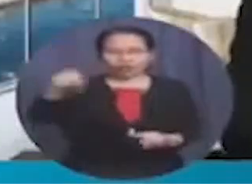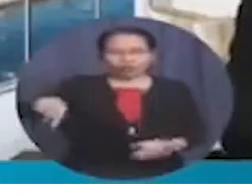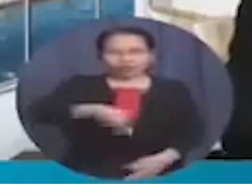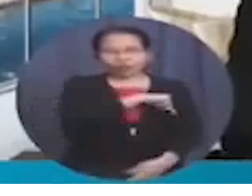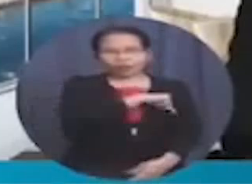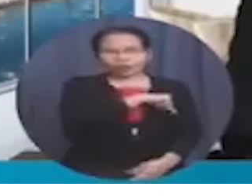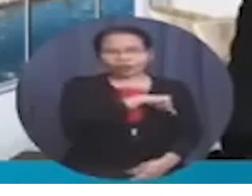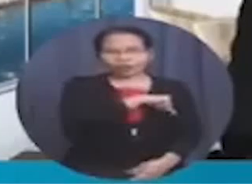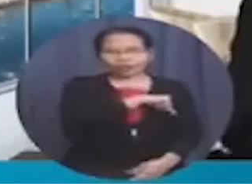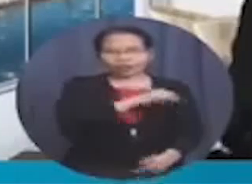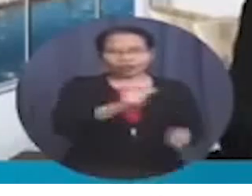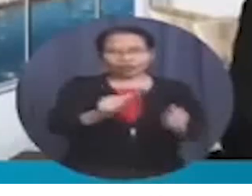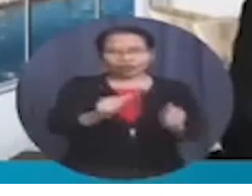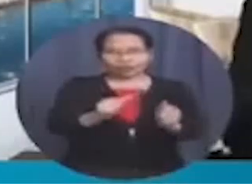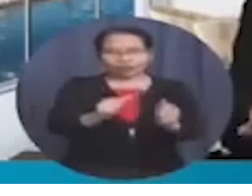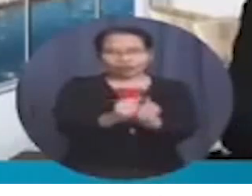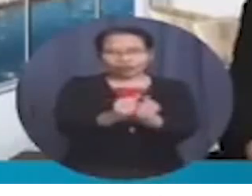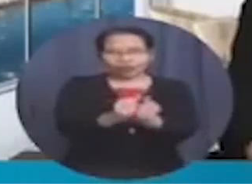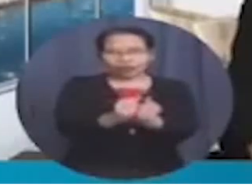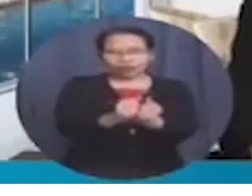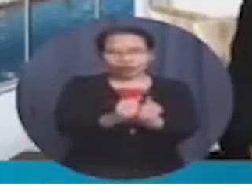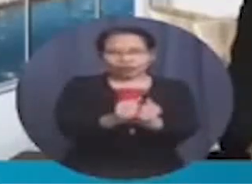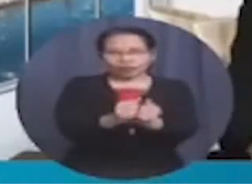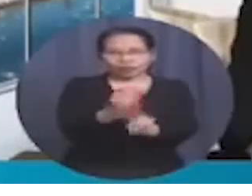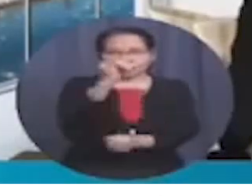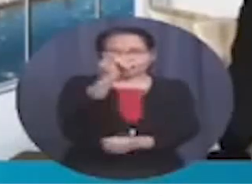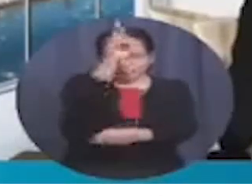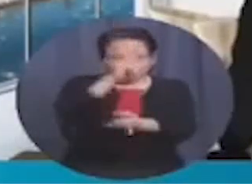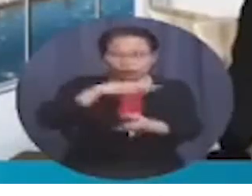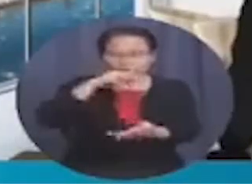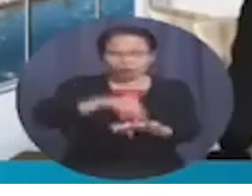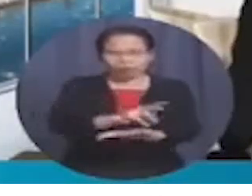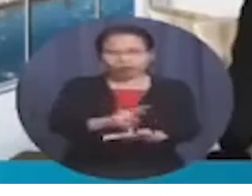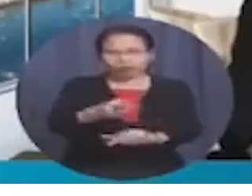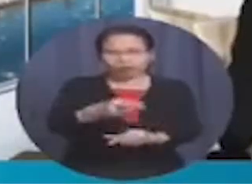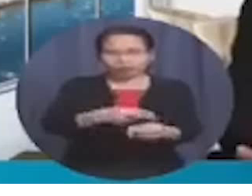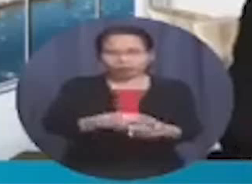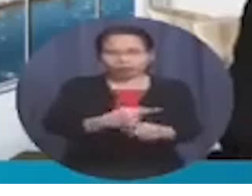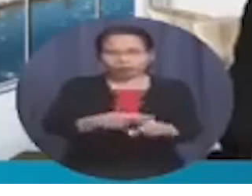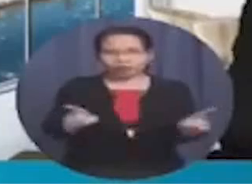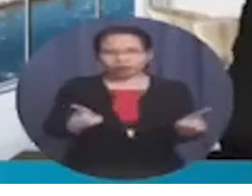atin. With due respect, ayokong sabihin ang pangalan nila. Pero